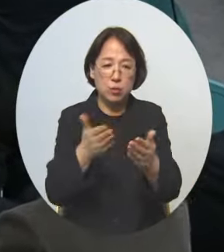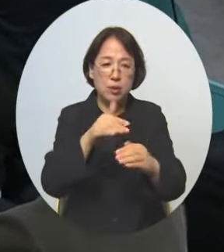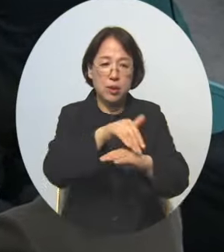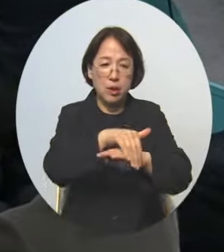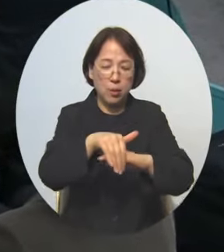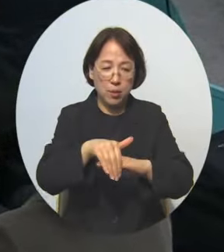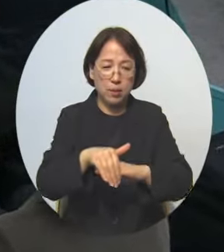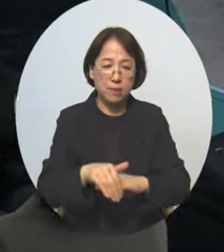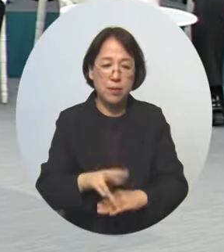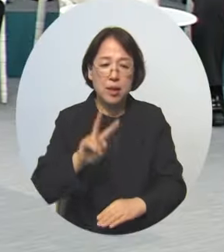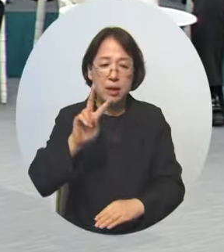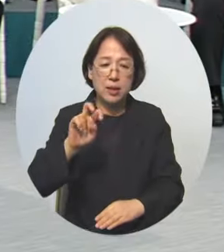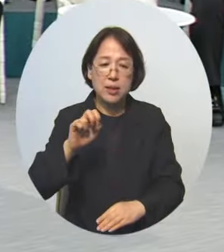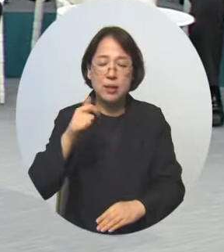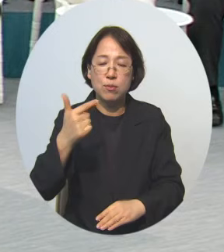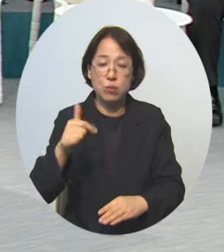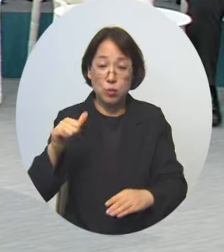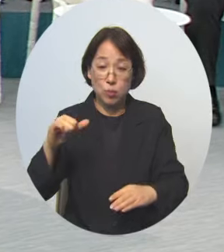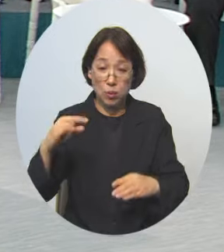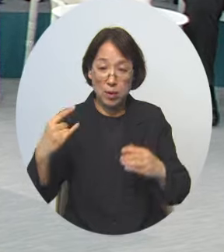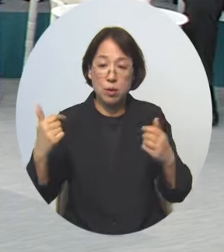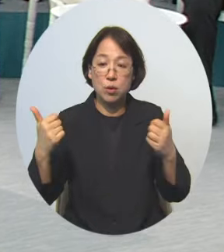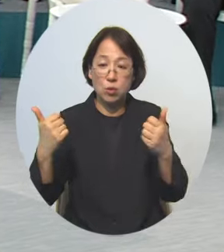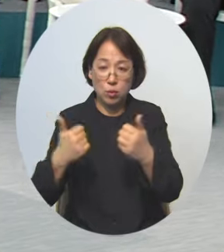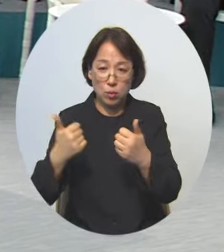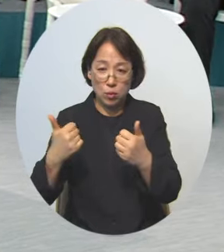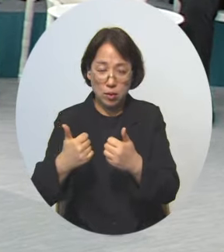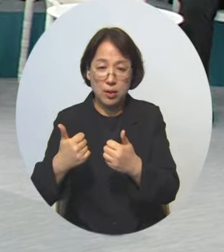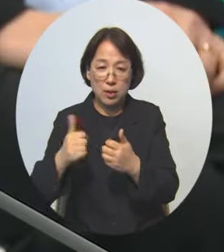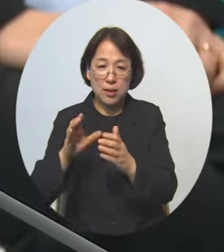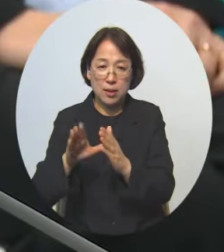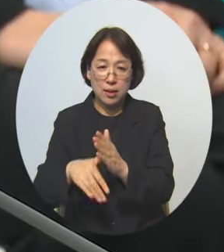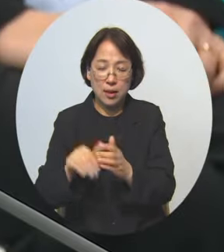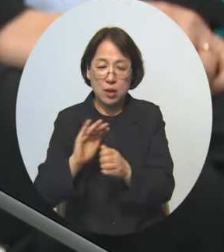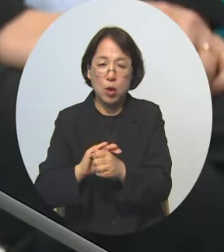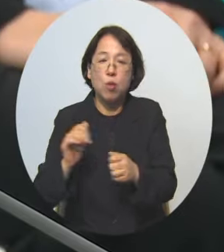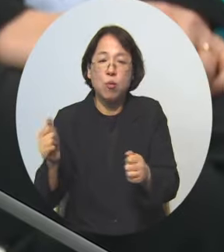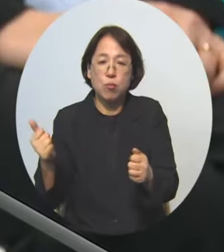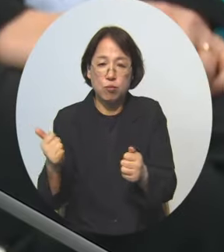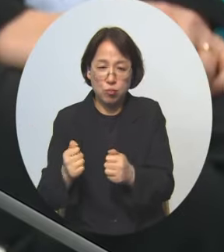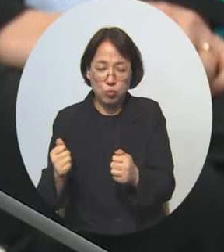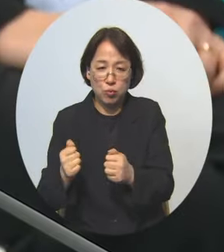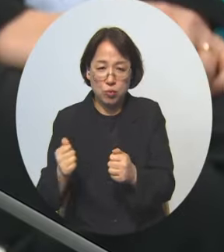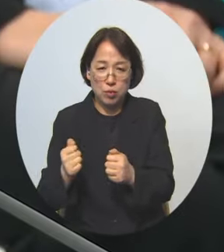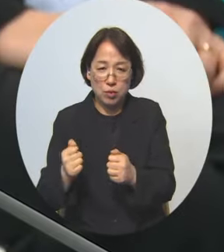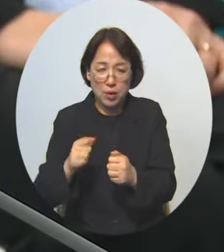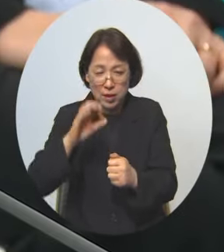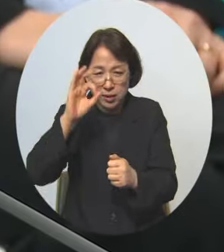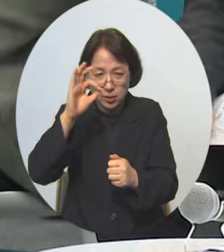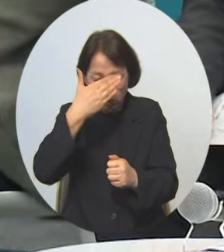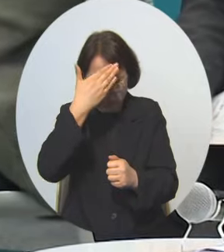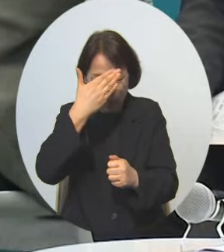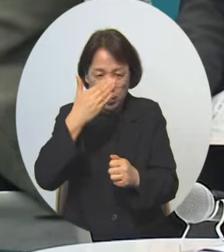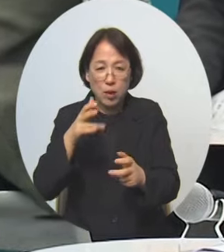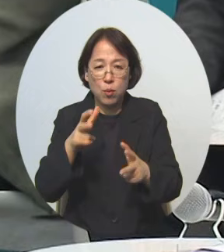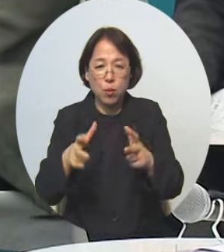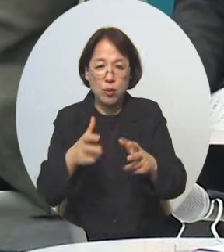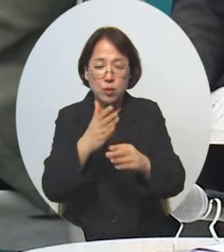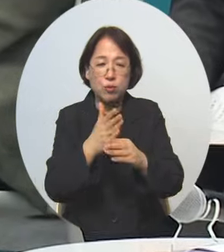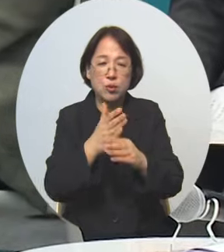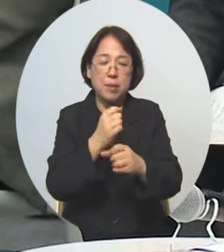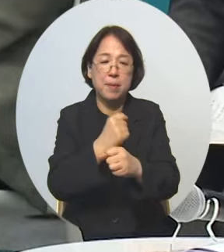대통령은 26번째 민생토론회에서 경북을 동북아 첨단제조혁신 허브로 만들겠다고 밝혔는데 정부 구상의